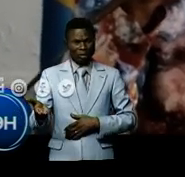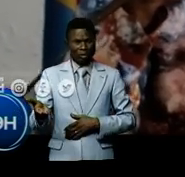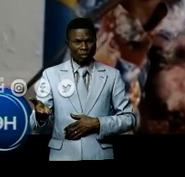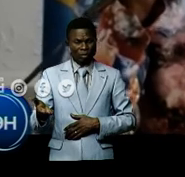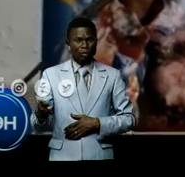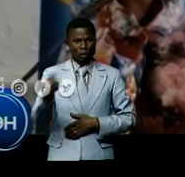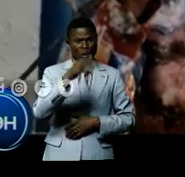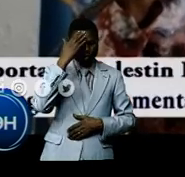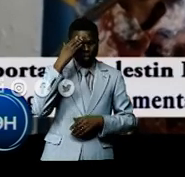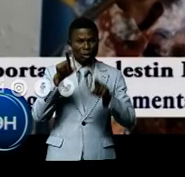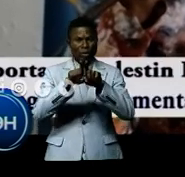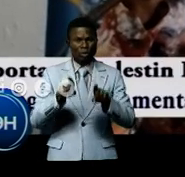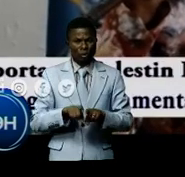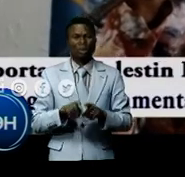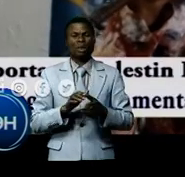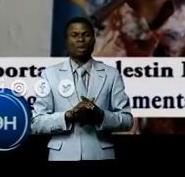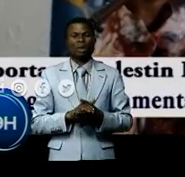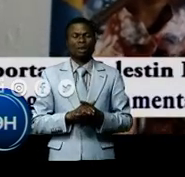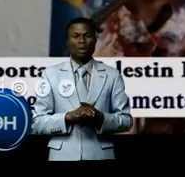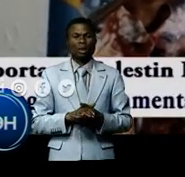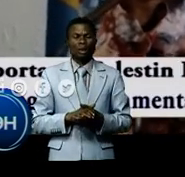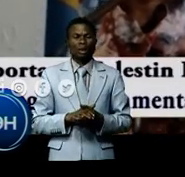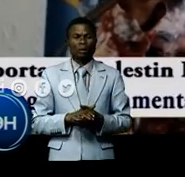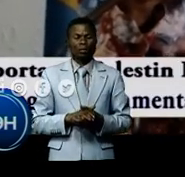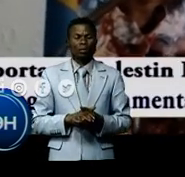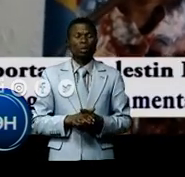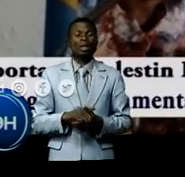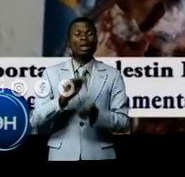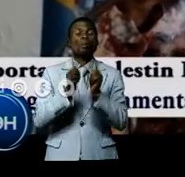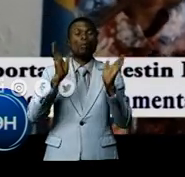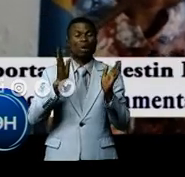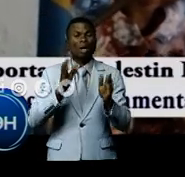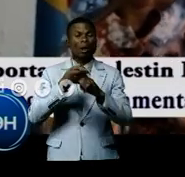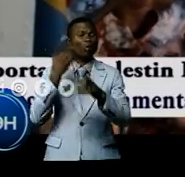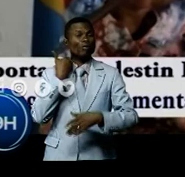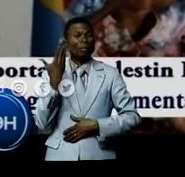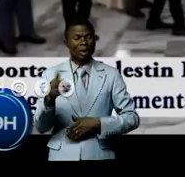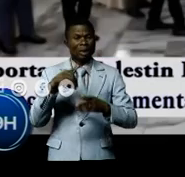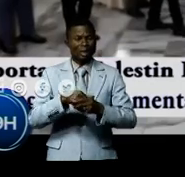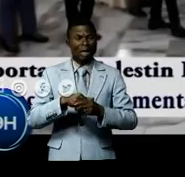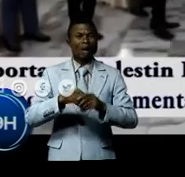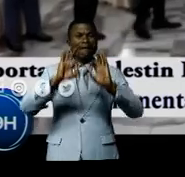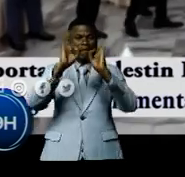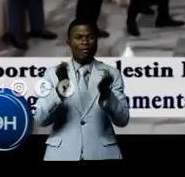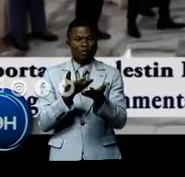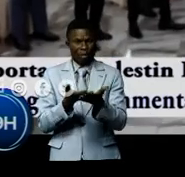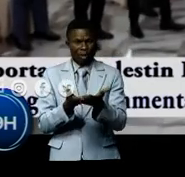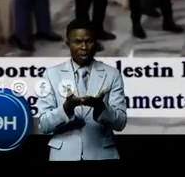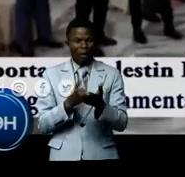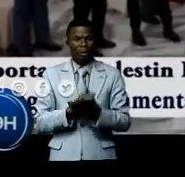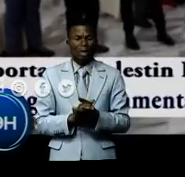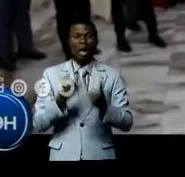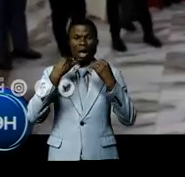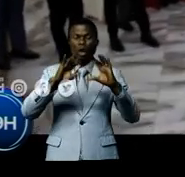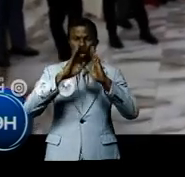Vous connaissez également les méfaits de cette pandémie dans nos communautés. Signalons que